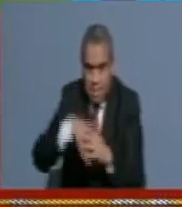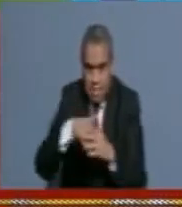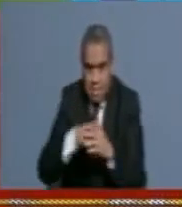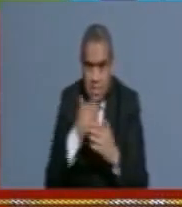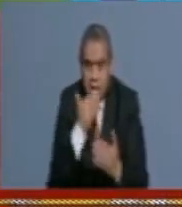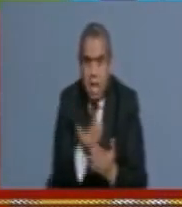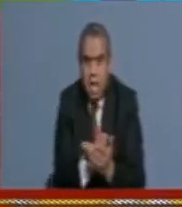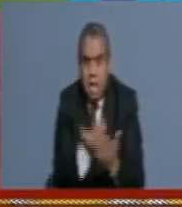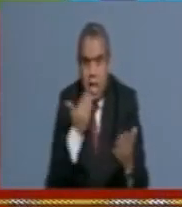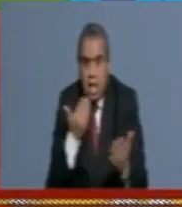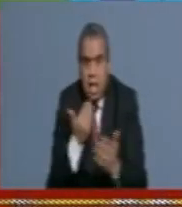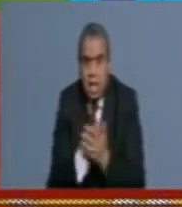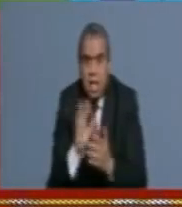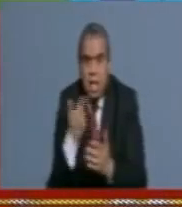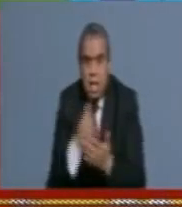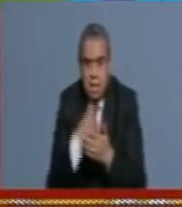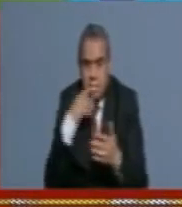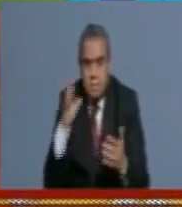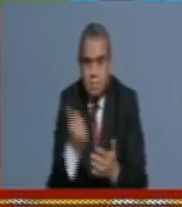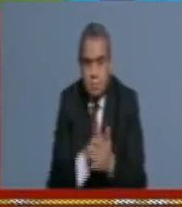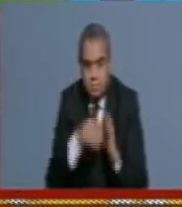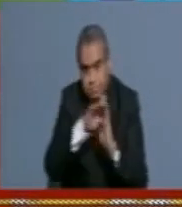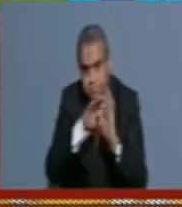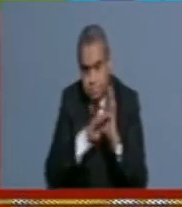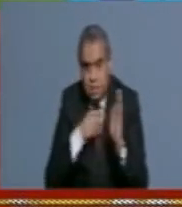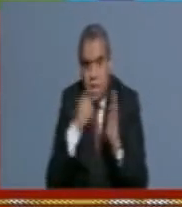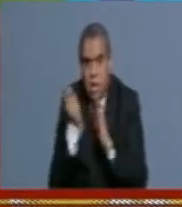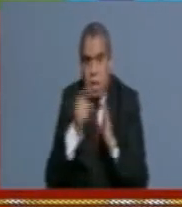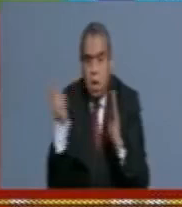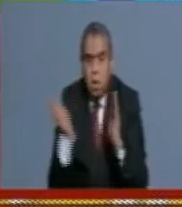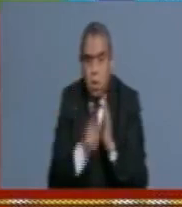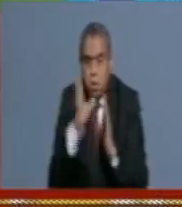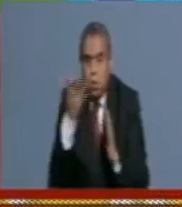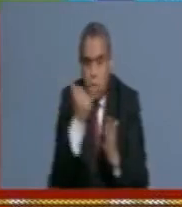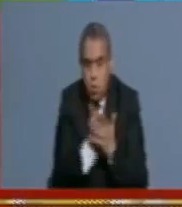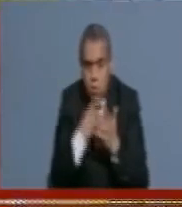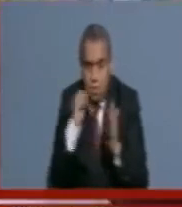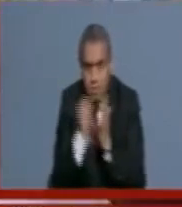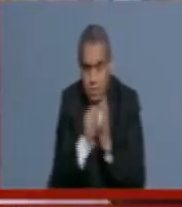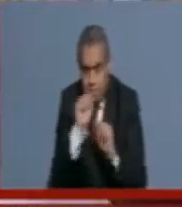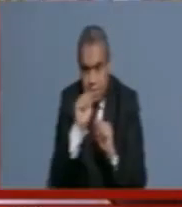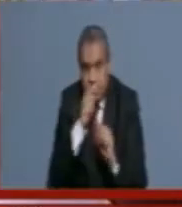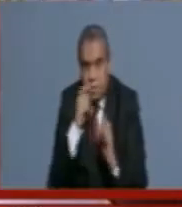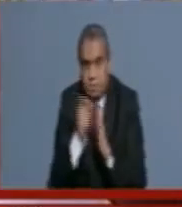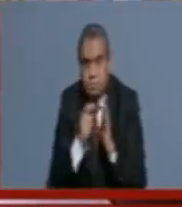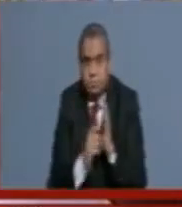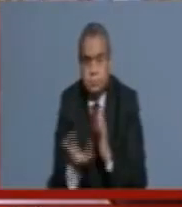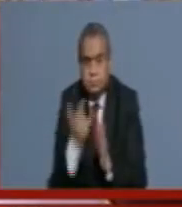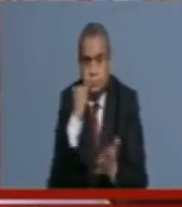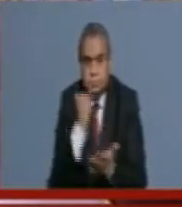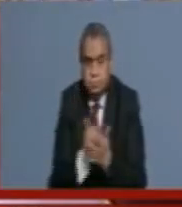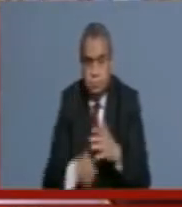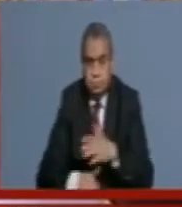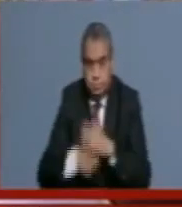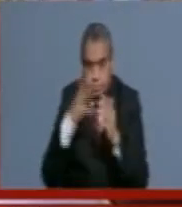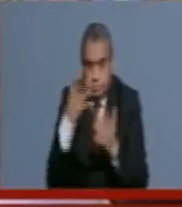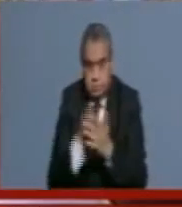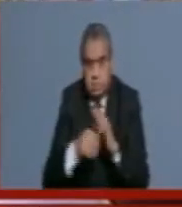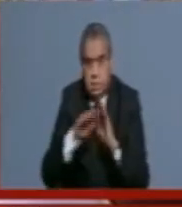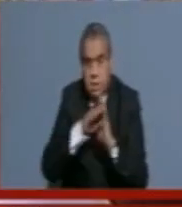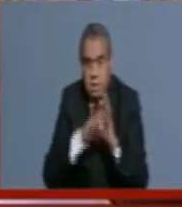جمع التأييدات وفقا لصيغه القانون. فجمع التأييدات دي بتتطلب منا توفير سكانر